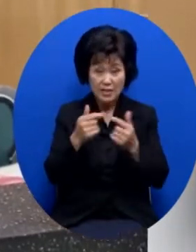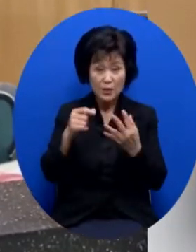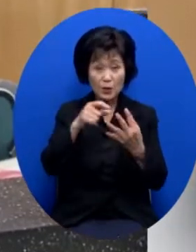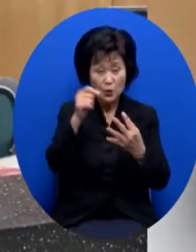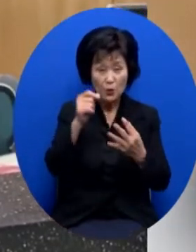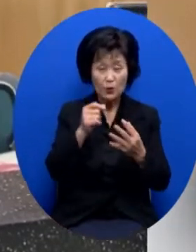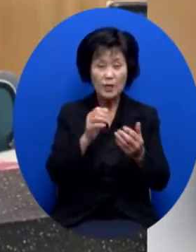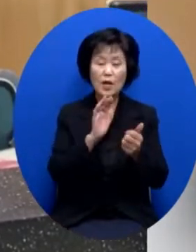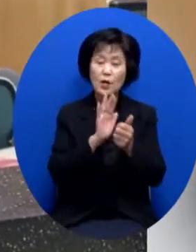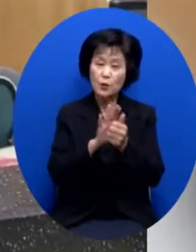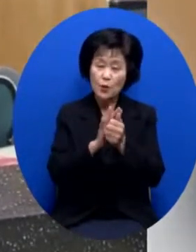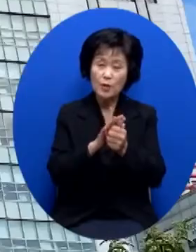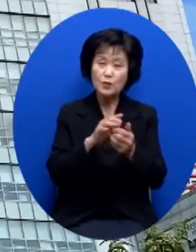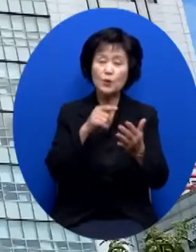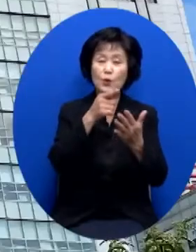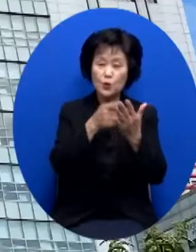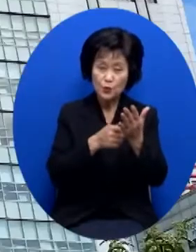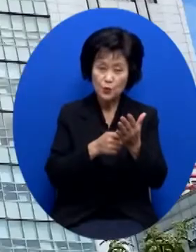진행할 예정입니다.